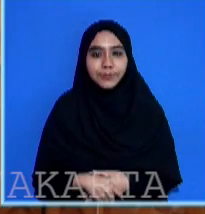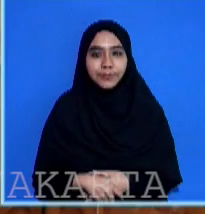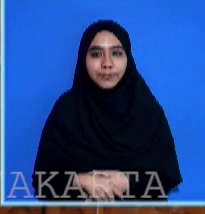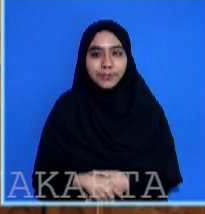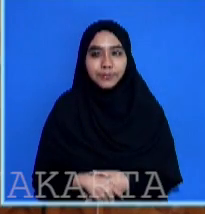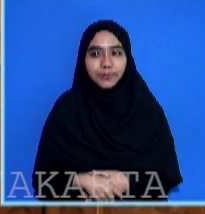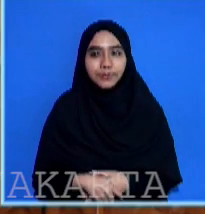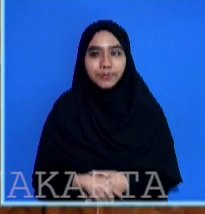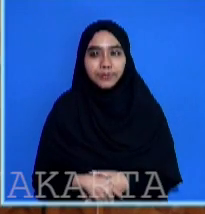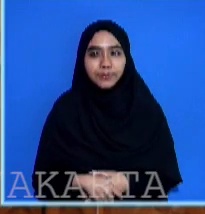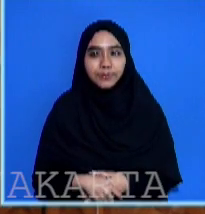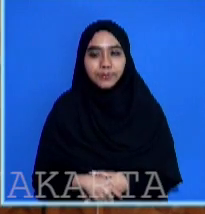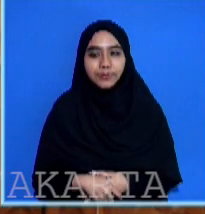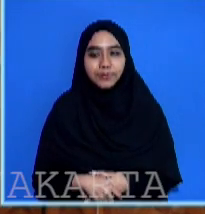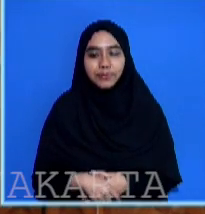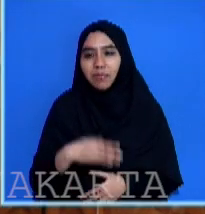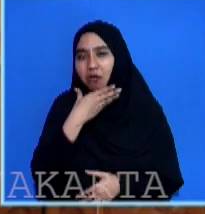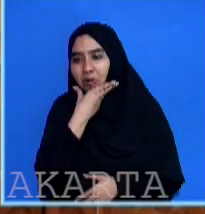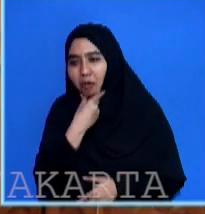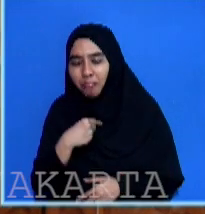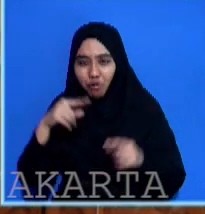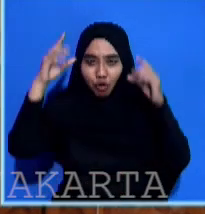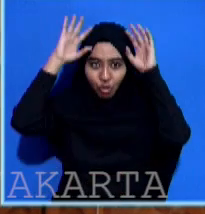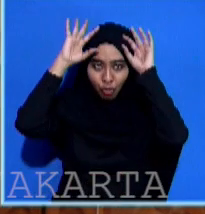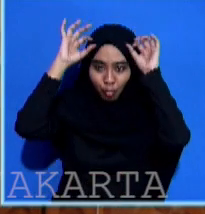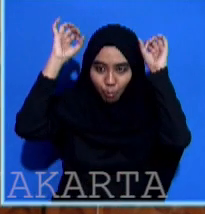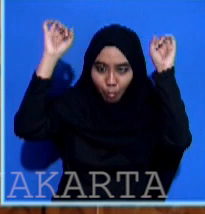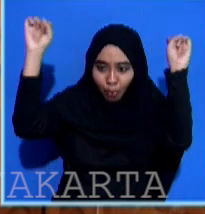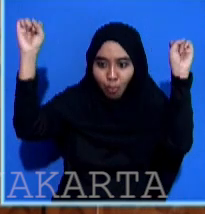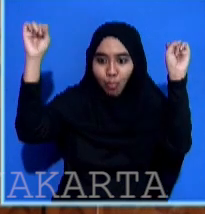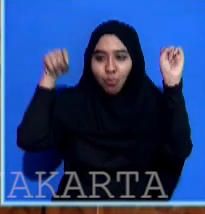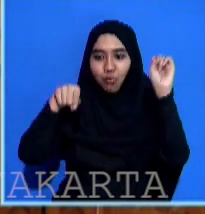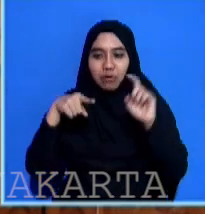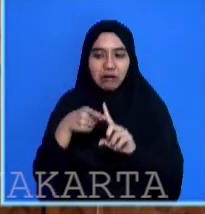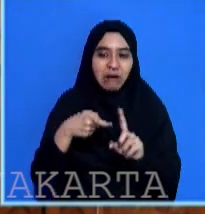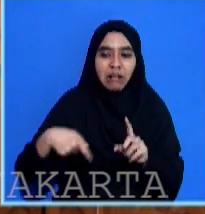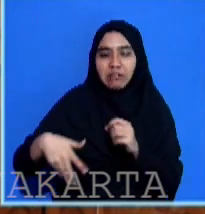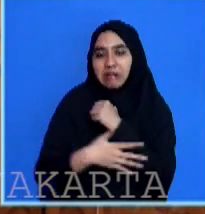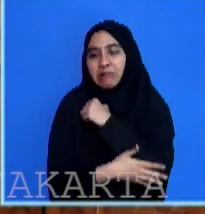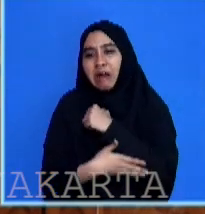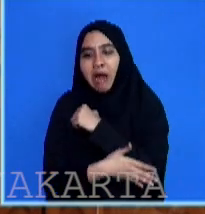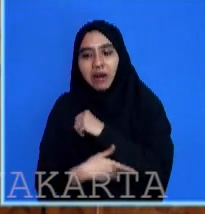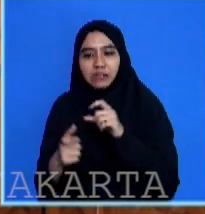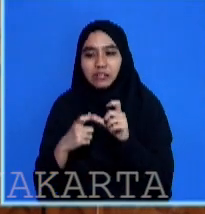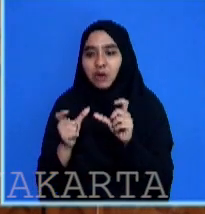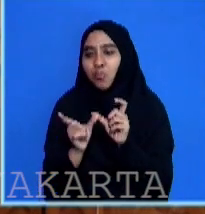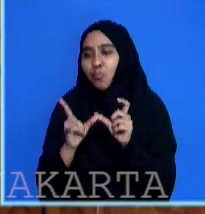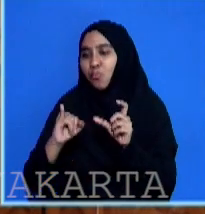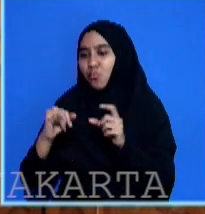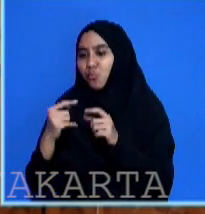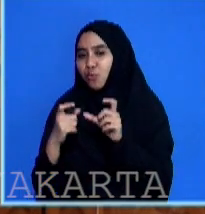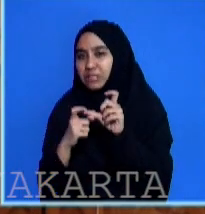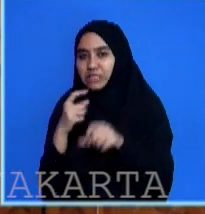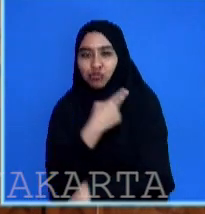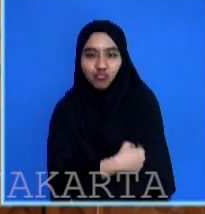para pamirs mendanen ingkangjaken mend unggul sakgari SS sampun wipun Bu